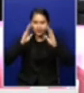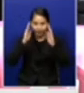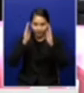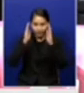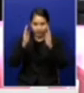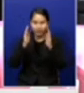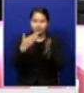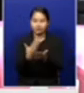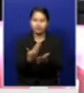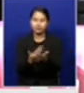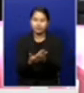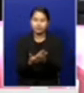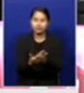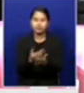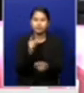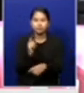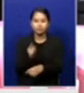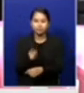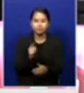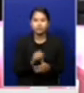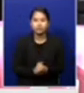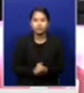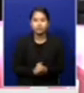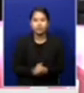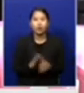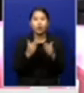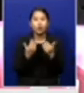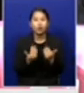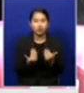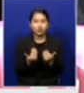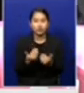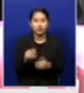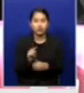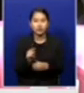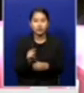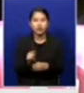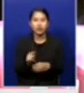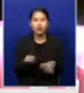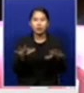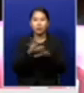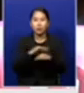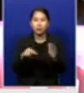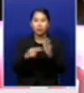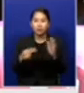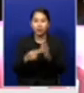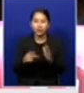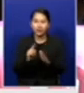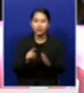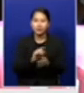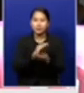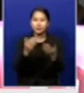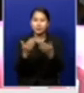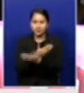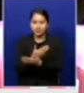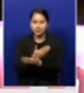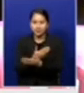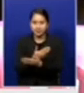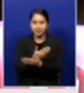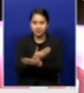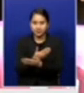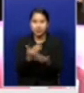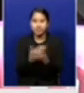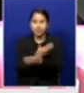กิจการที่เข้าร่วมโครงการต่างๆเดินไปได้ช่วงเวลานี้ต้องเป็นถึงในยุคของการรีแบรนดิ้งให้ประเทศไทยครับการรีแบรนดิ้งการสร้างผ